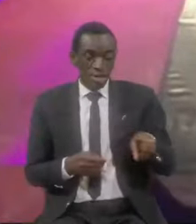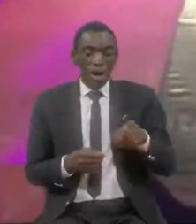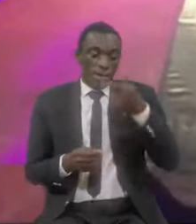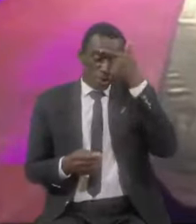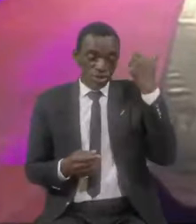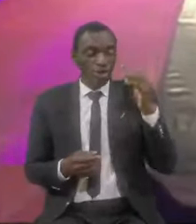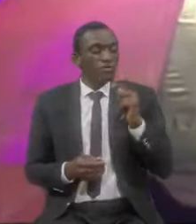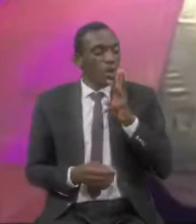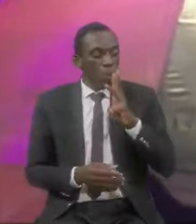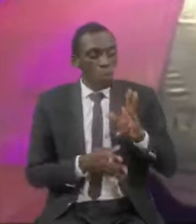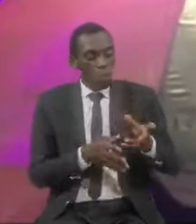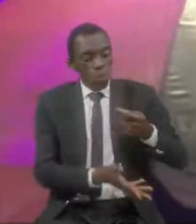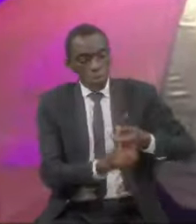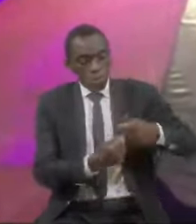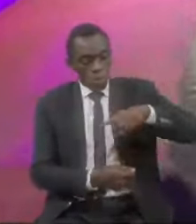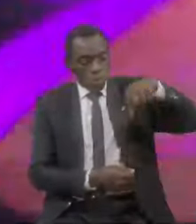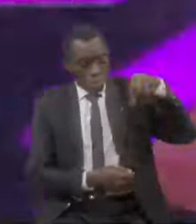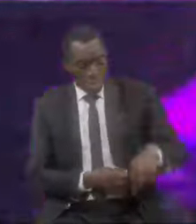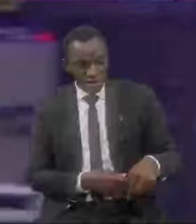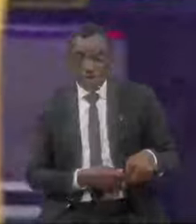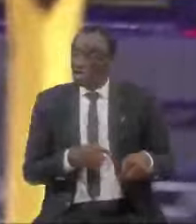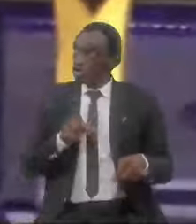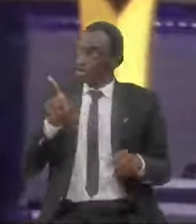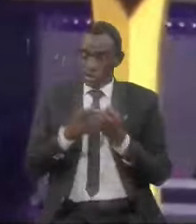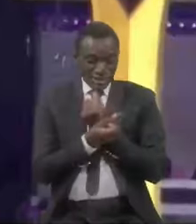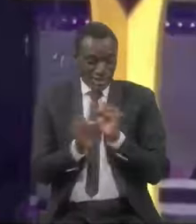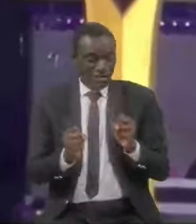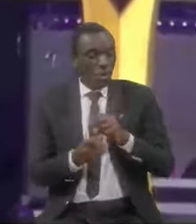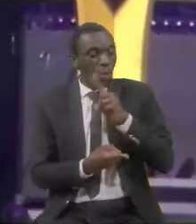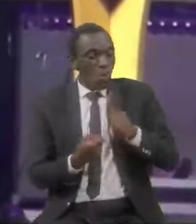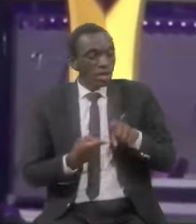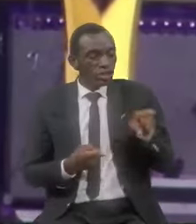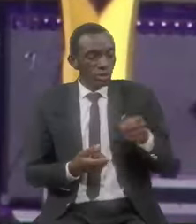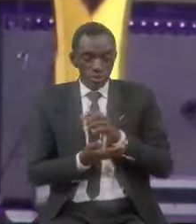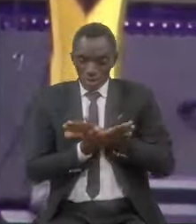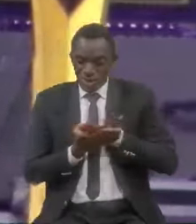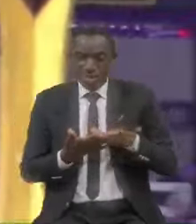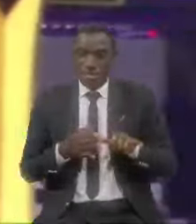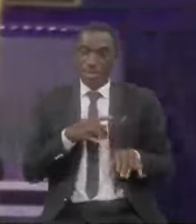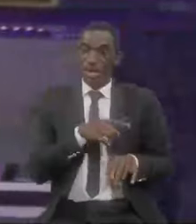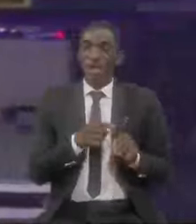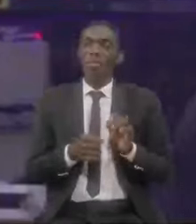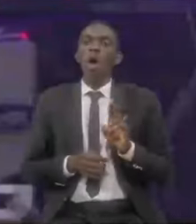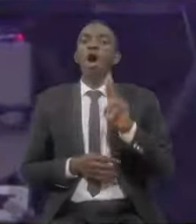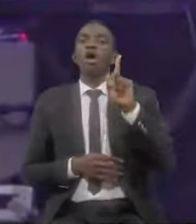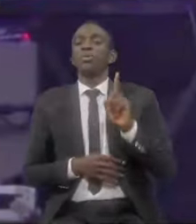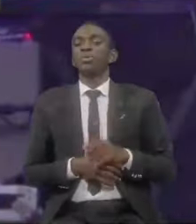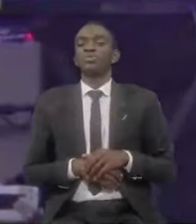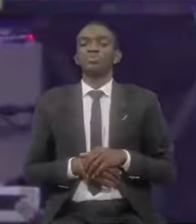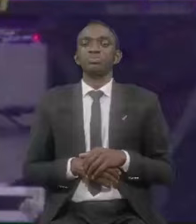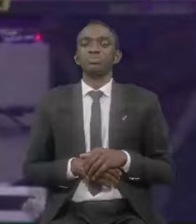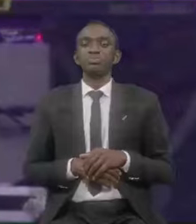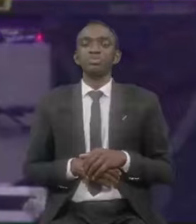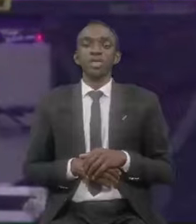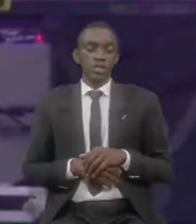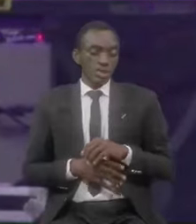Tu le sauves lorsque tu le fais sortir et tu le nettoies, tu ôtes la boue et les saletés de sa vie. C'est ainsi que tu le sauves et il est maintenant totalement